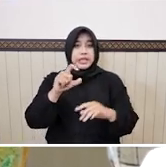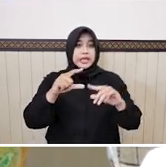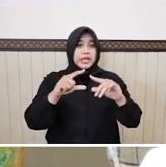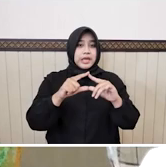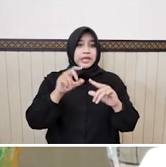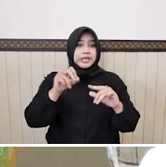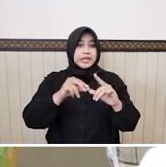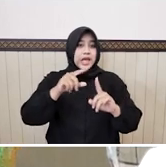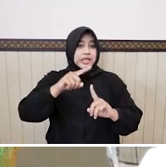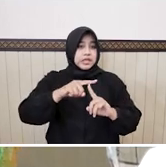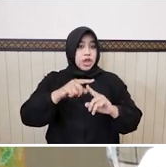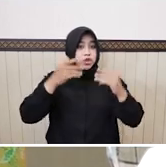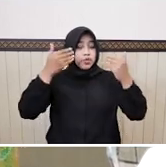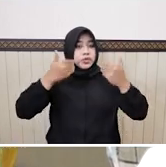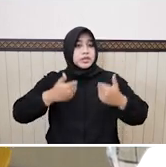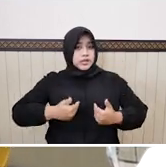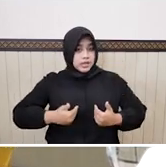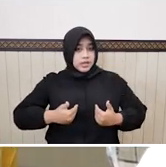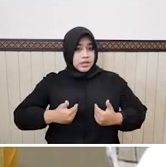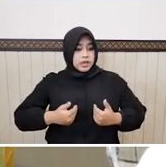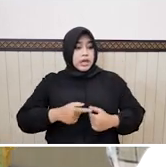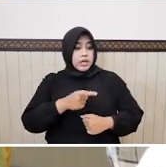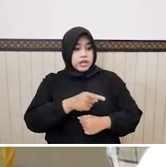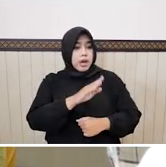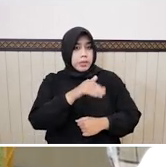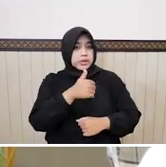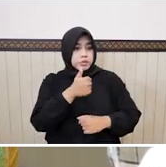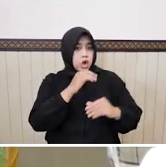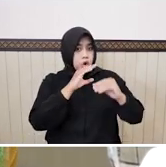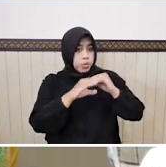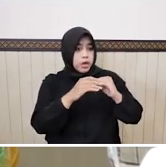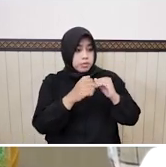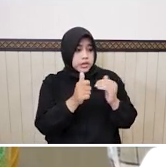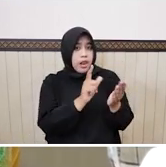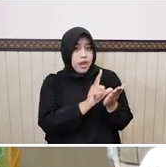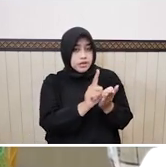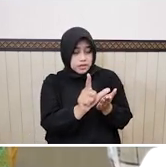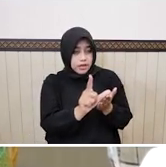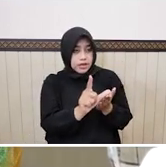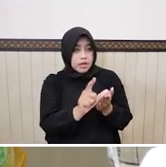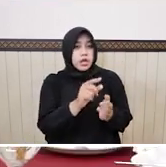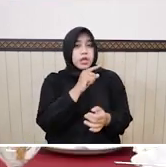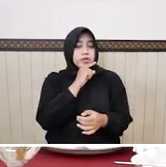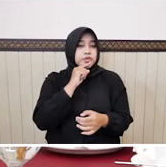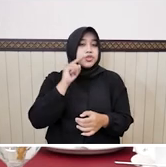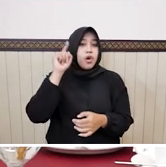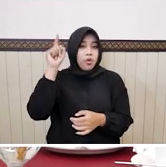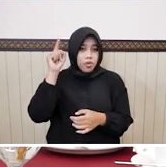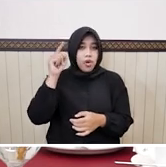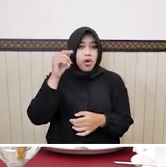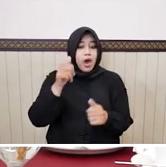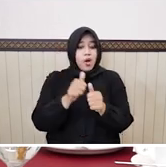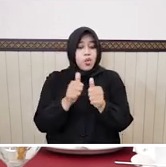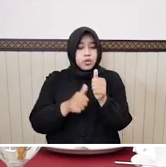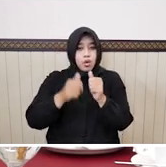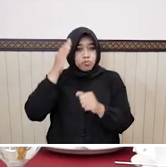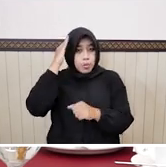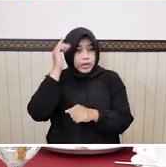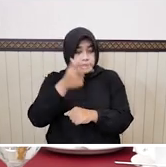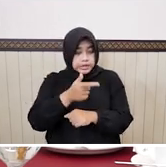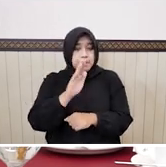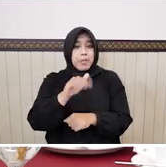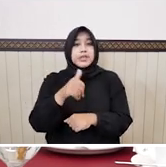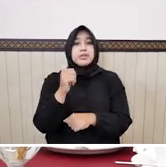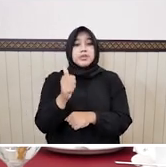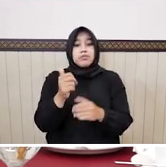ya sebagai itu kami dan dia masih bisa berkomunikasi dengan lancar Insyaallah Kami masih bisa untuk